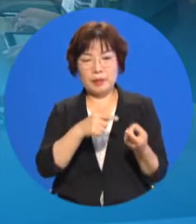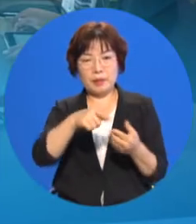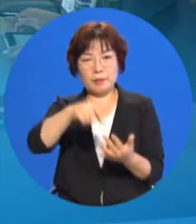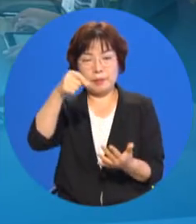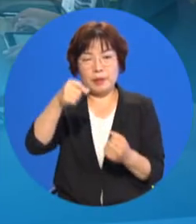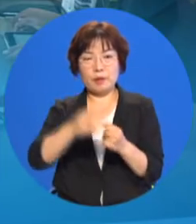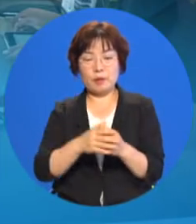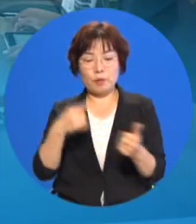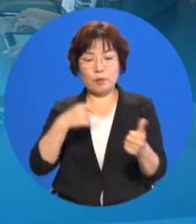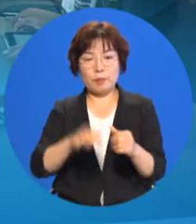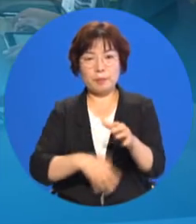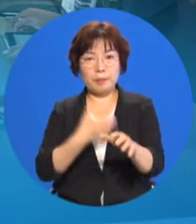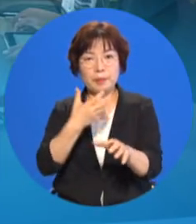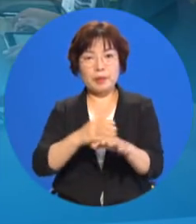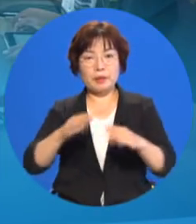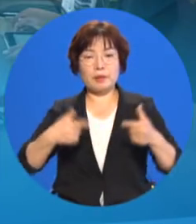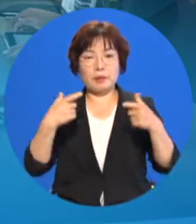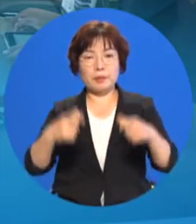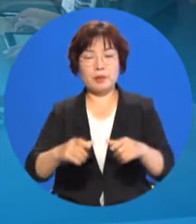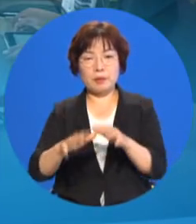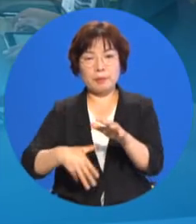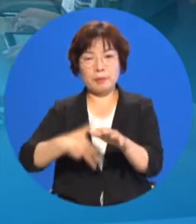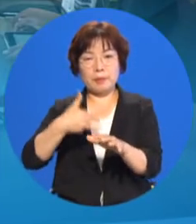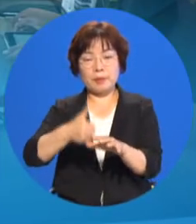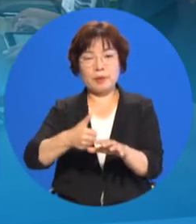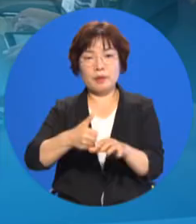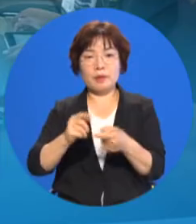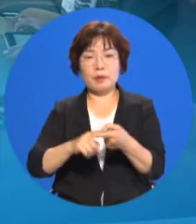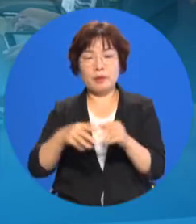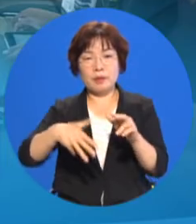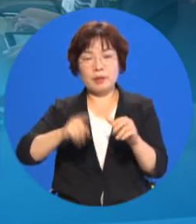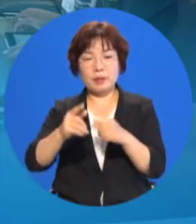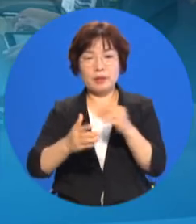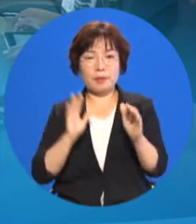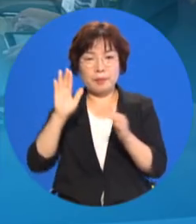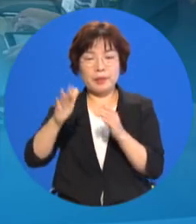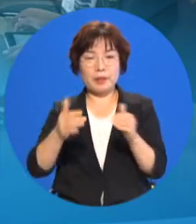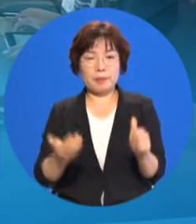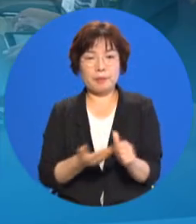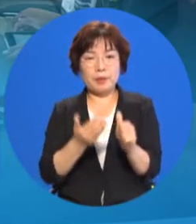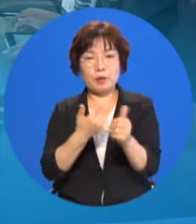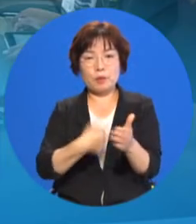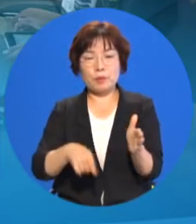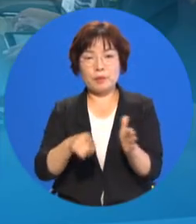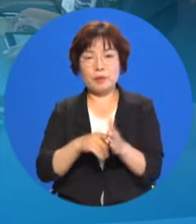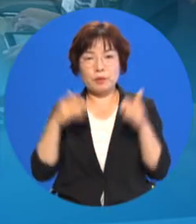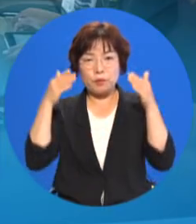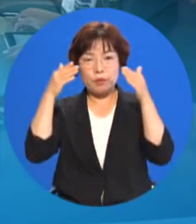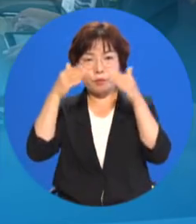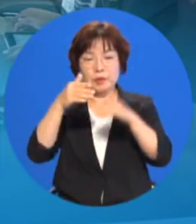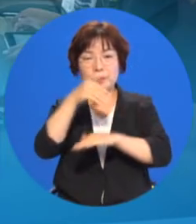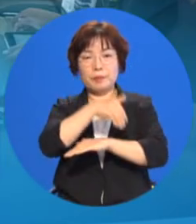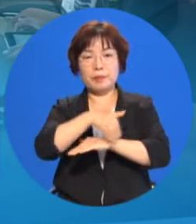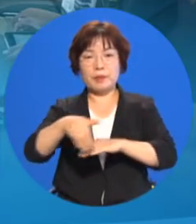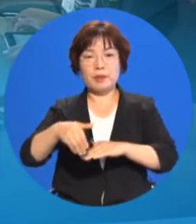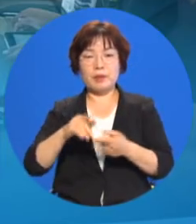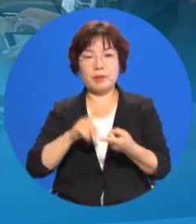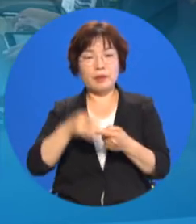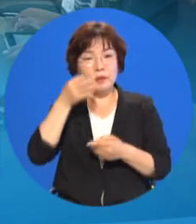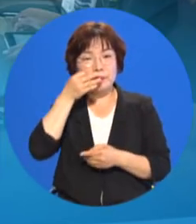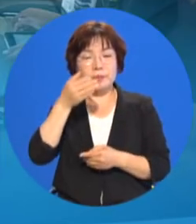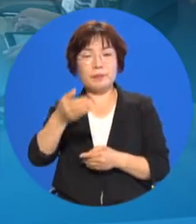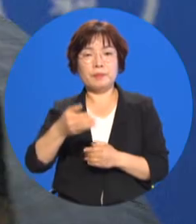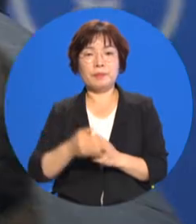혁신을 통해 전남의 아이들을 4차 산업을 앞서가는 미래 인재로 키워내는 데 역점을 두겠다고 강조했습니다. 장용기